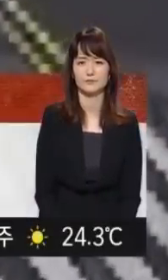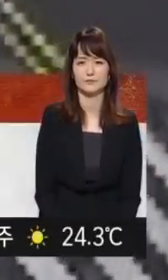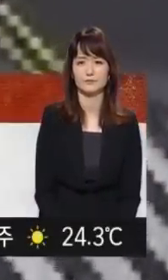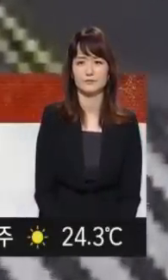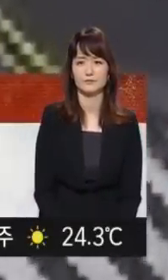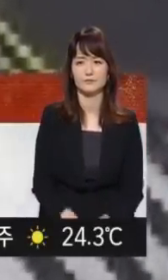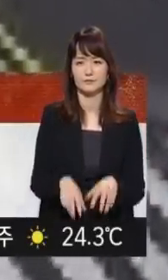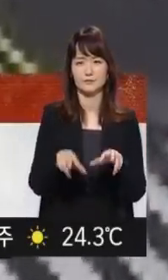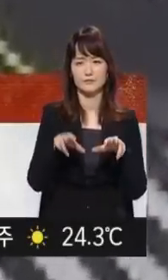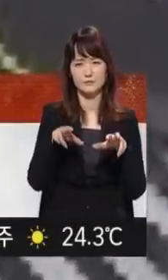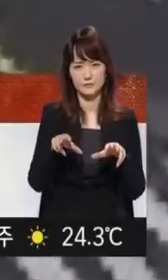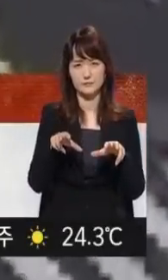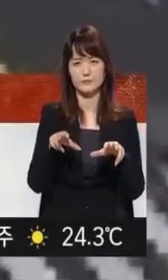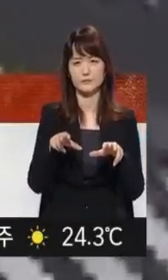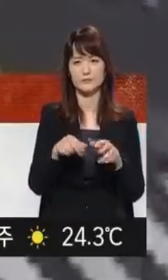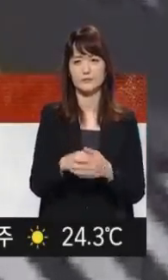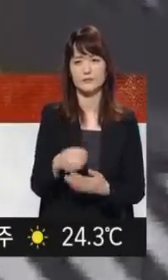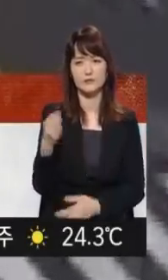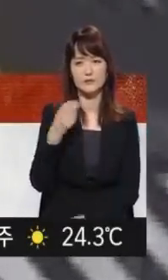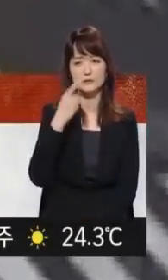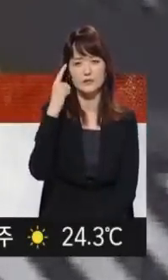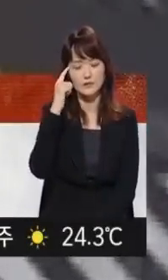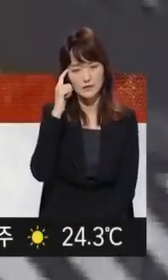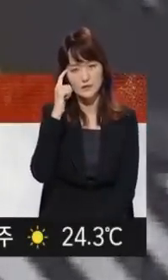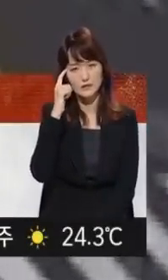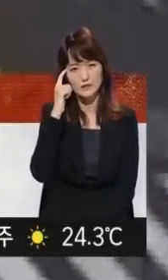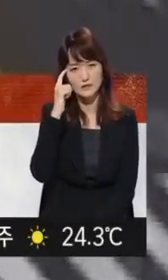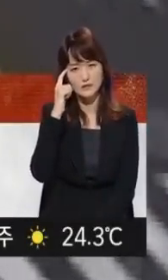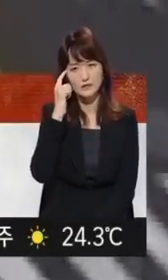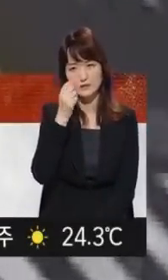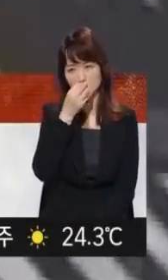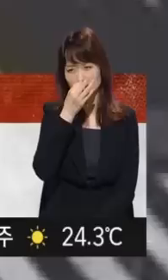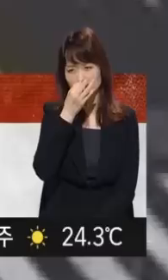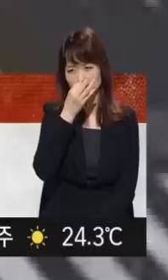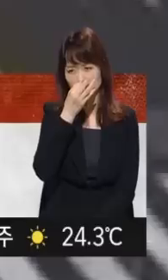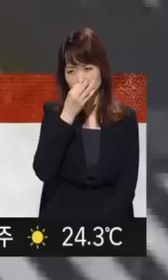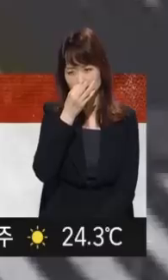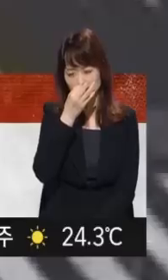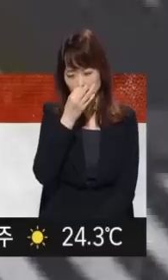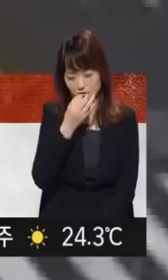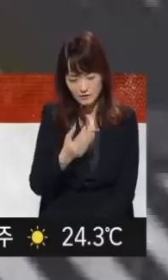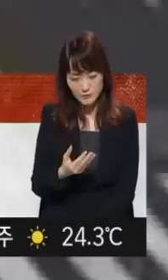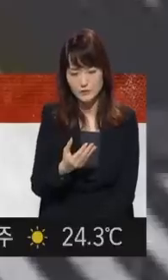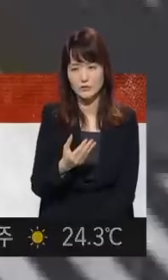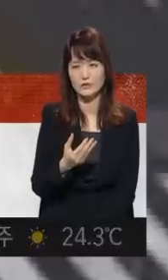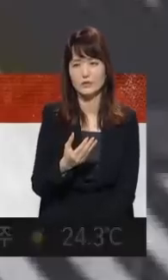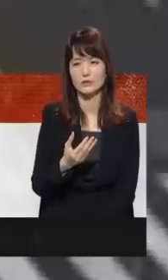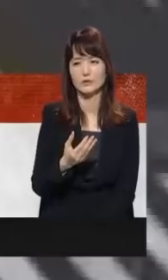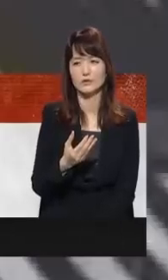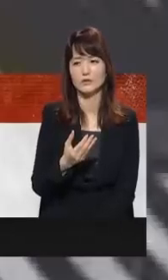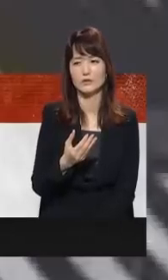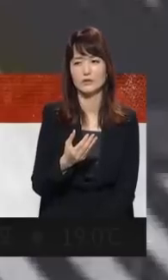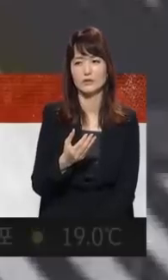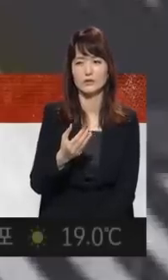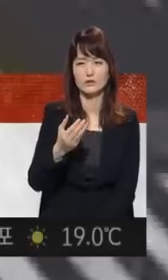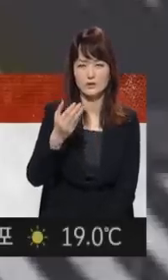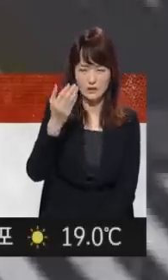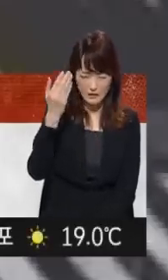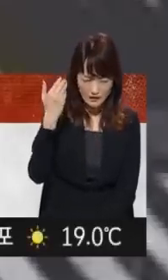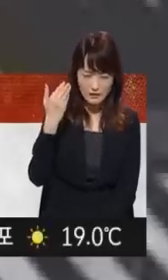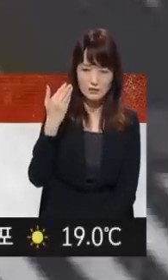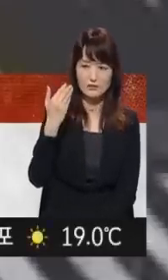지금 이 생각해도 너무 너무 힘들었고 그때